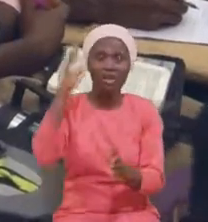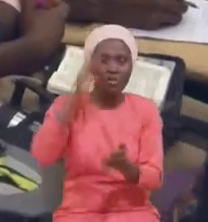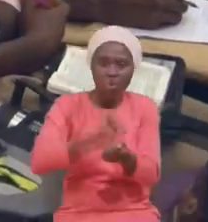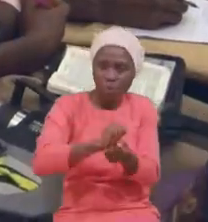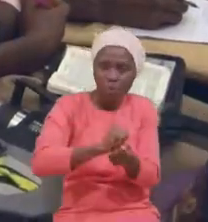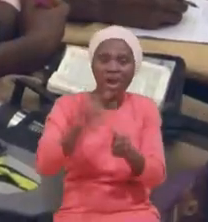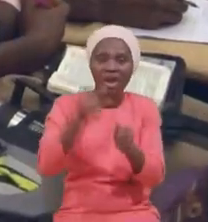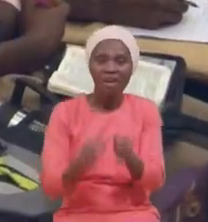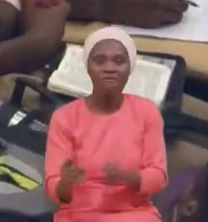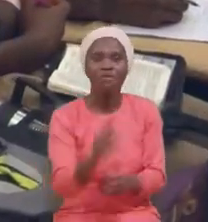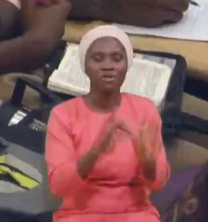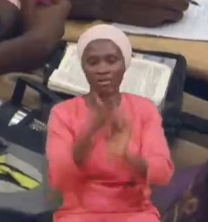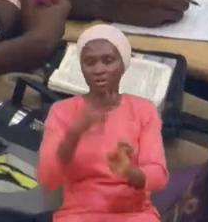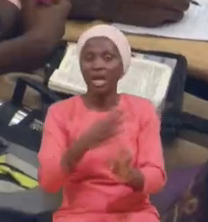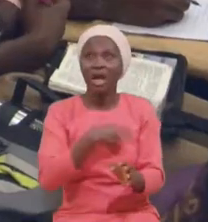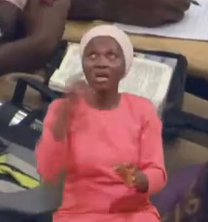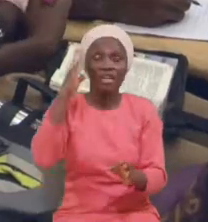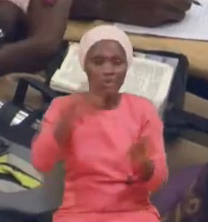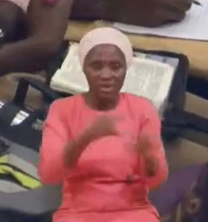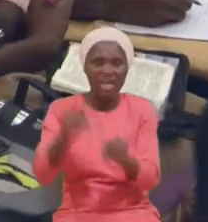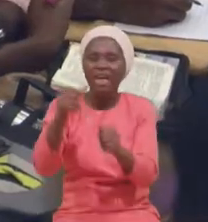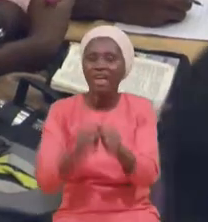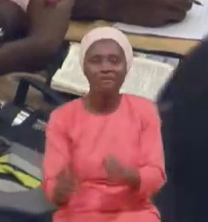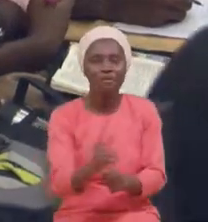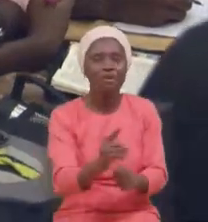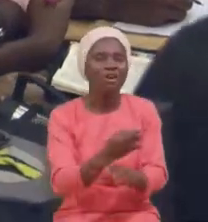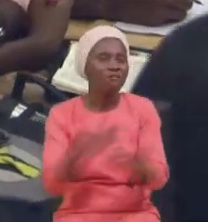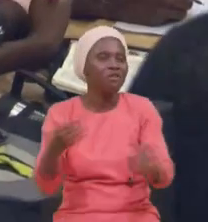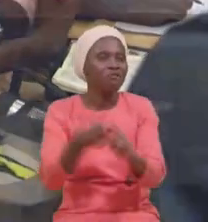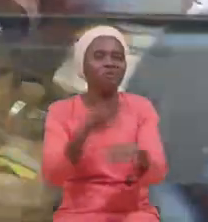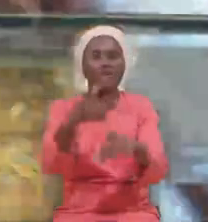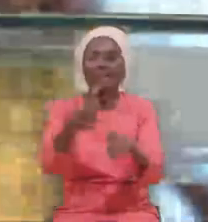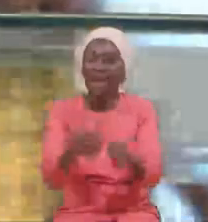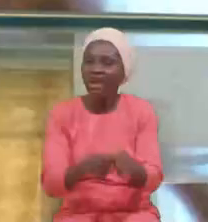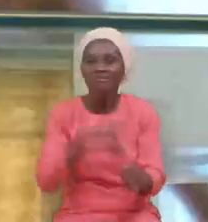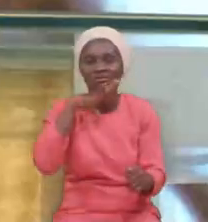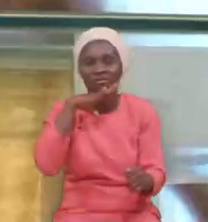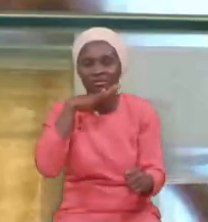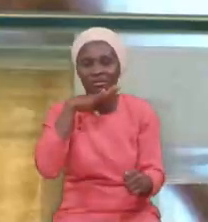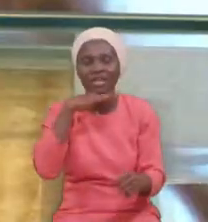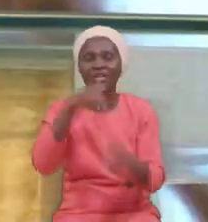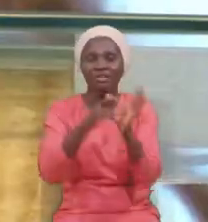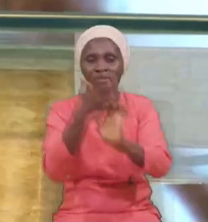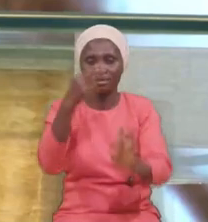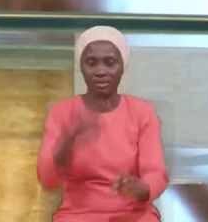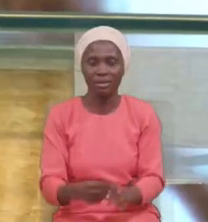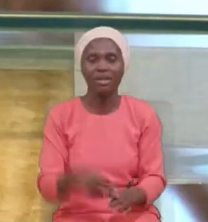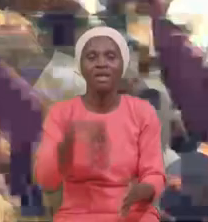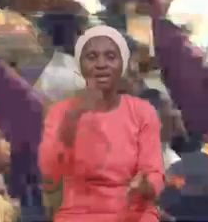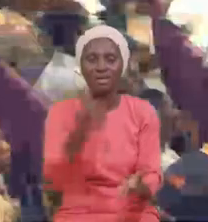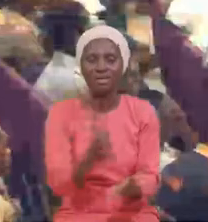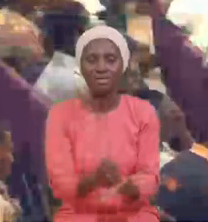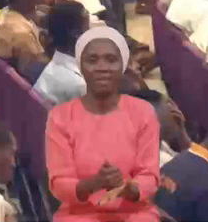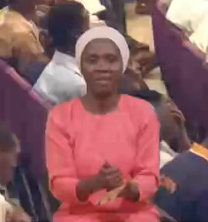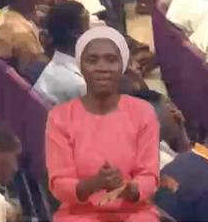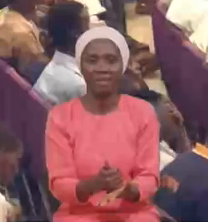Il va laver tout le monde. Il va affranchir tout le monde de tout péché, de tout ce qui est impur au nom